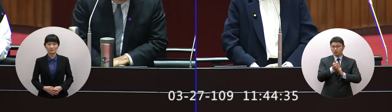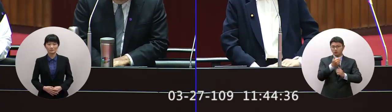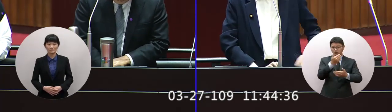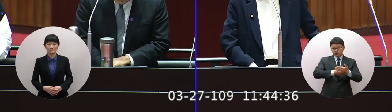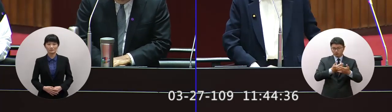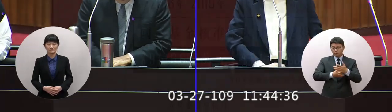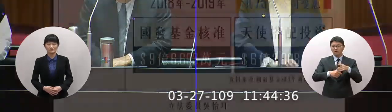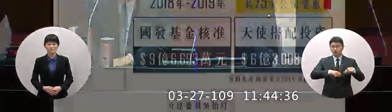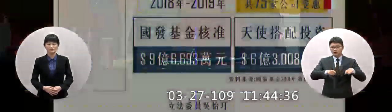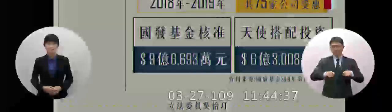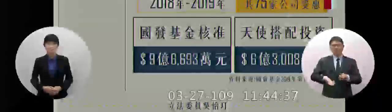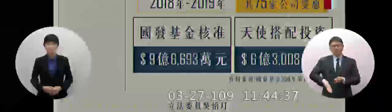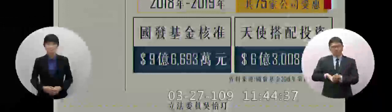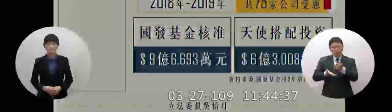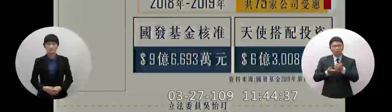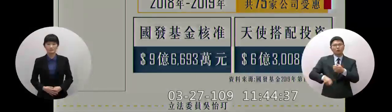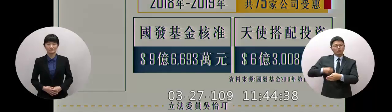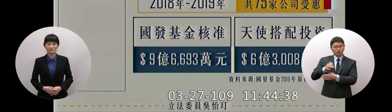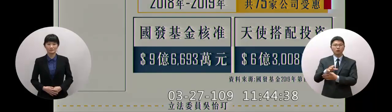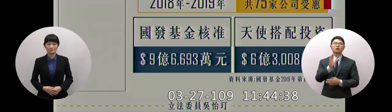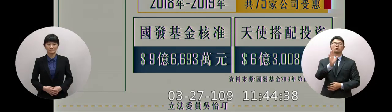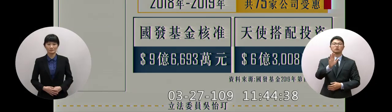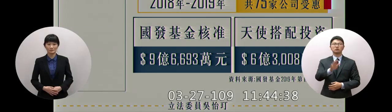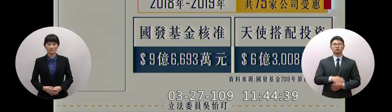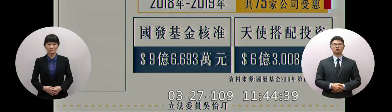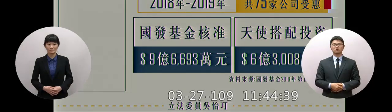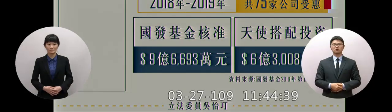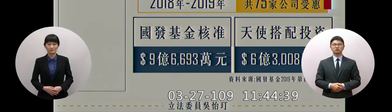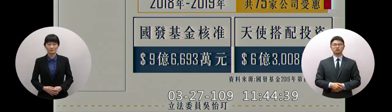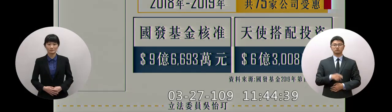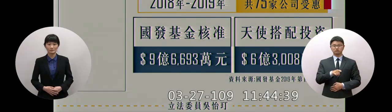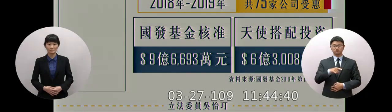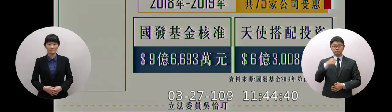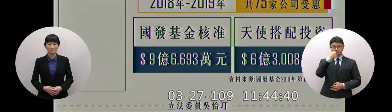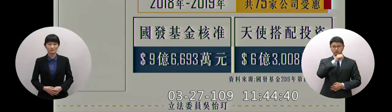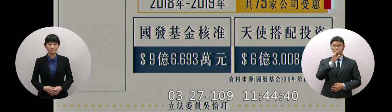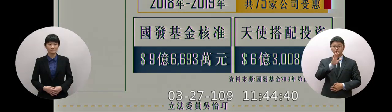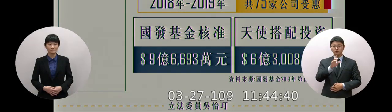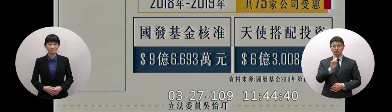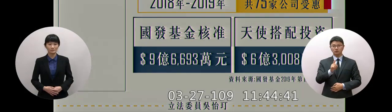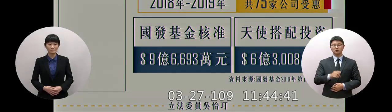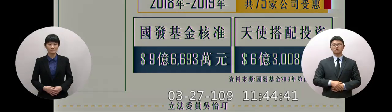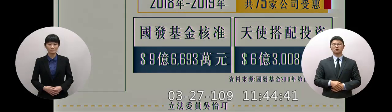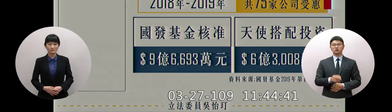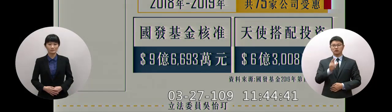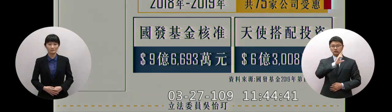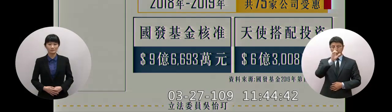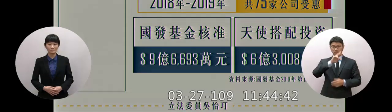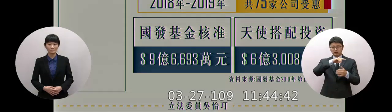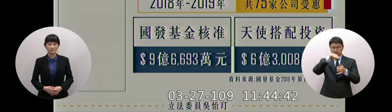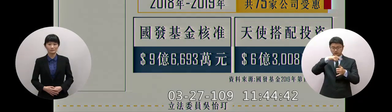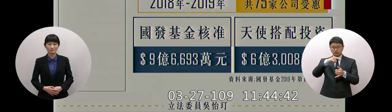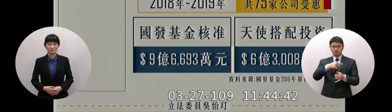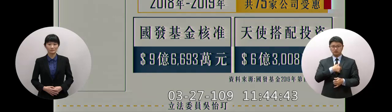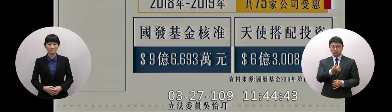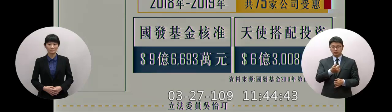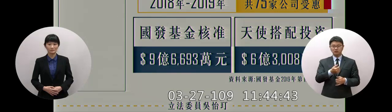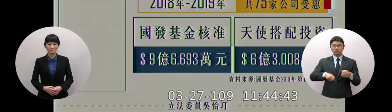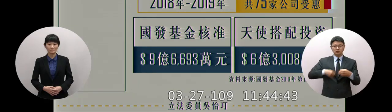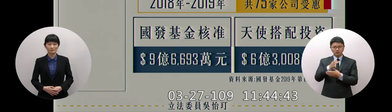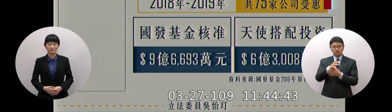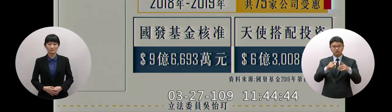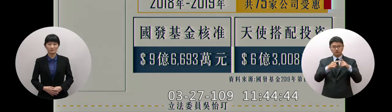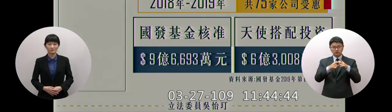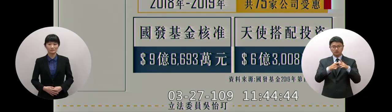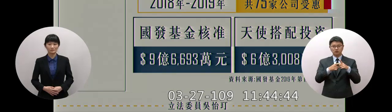投资，台湾也有的，我们的是所谓的天使投资人的租税奖励。所以透过天